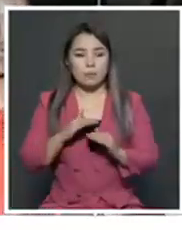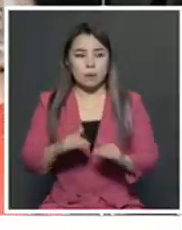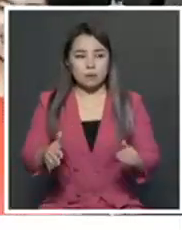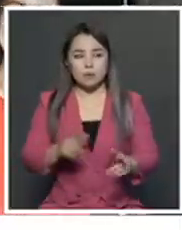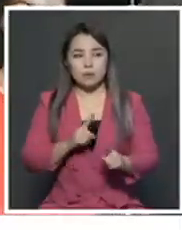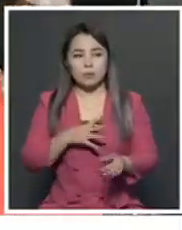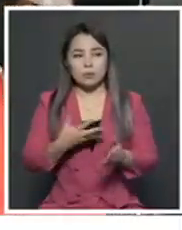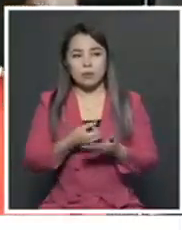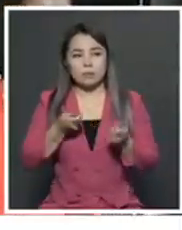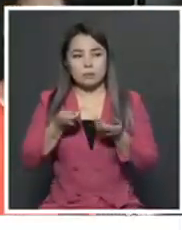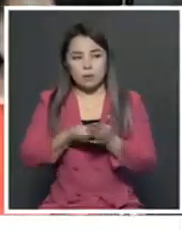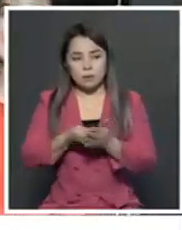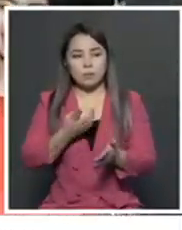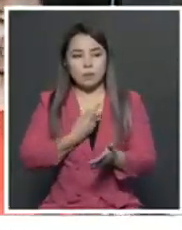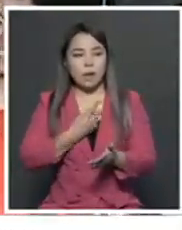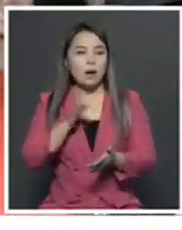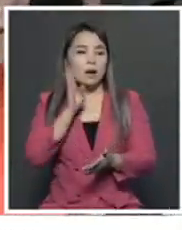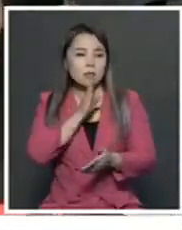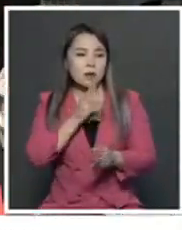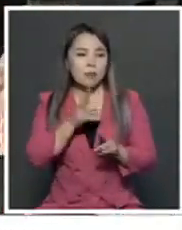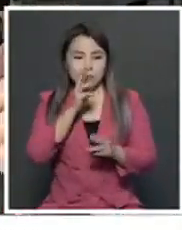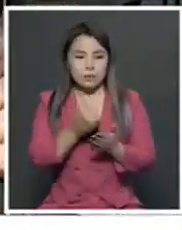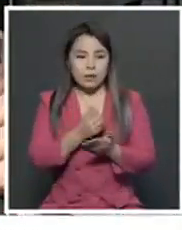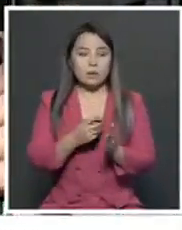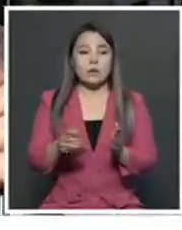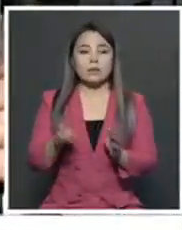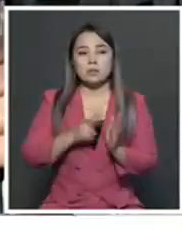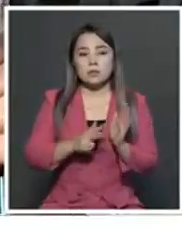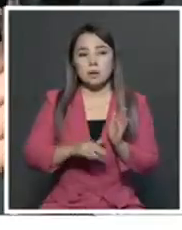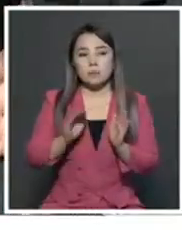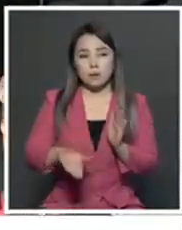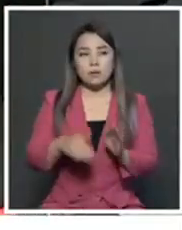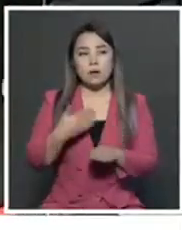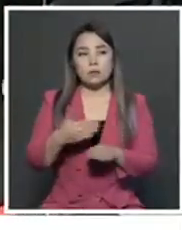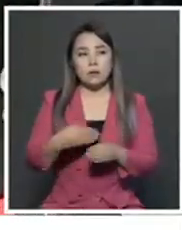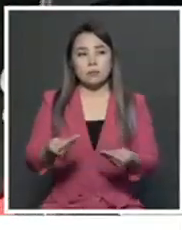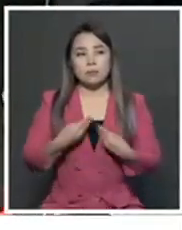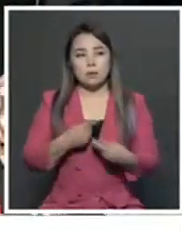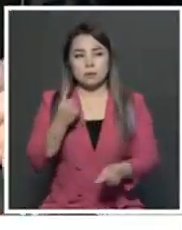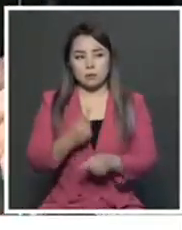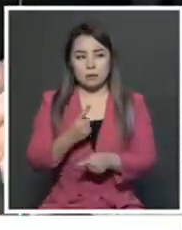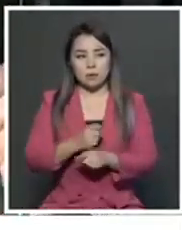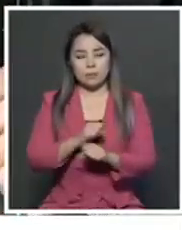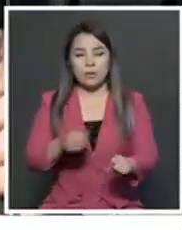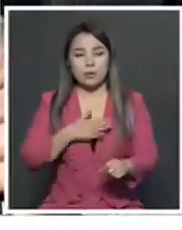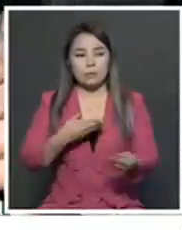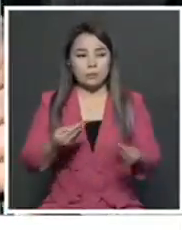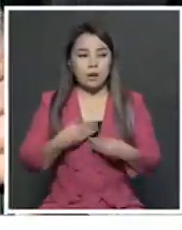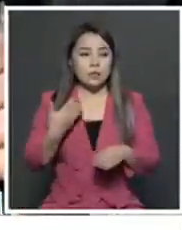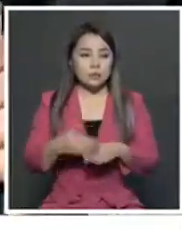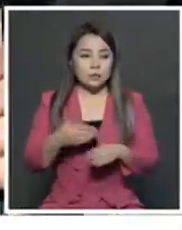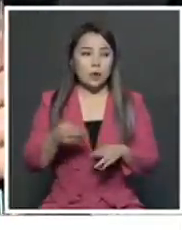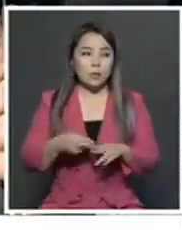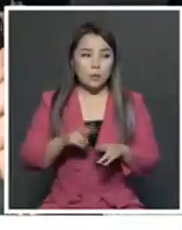шырып беріп, ол жалғыз бастым мен өзім. Айлығым 80 000. Маған кредит беріп жіберген. Не положено негізі маған беру.